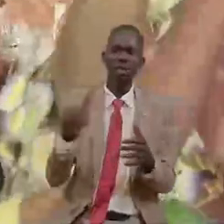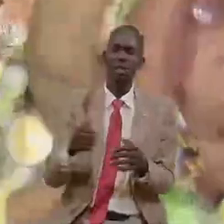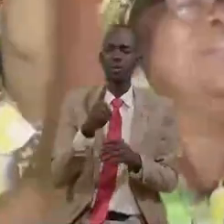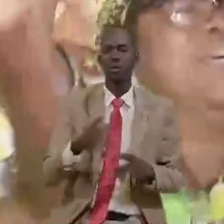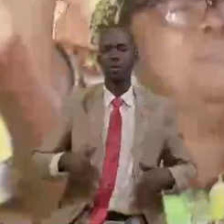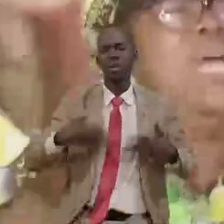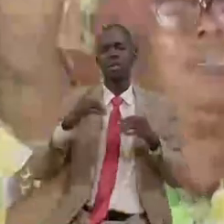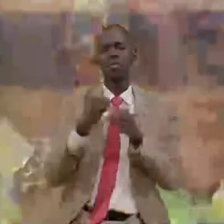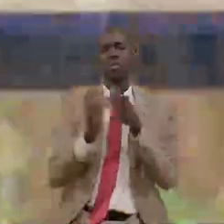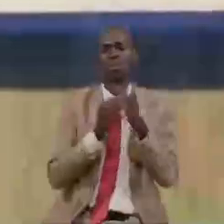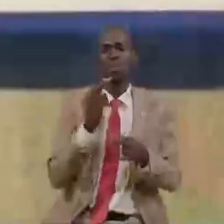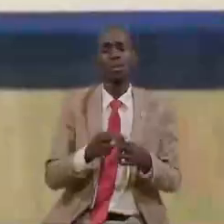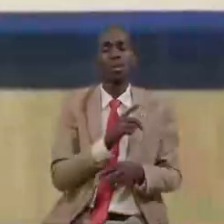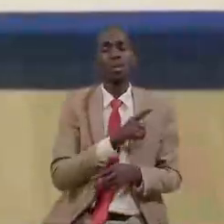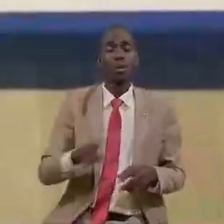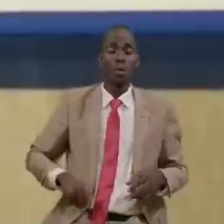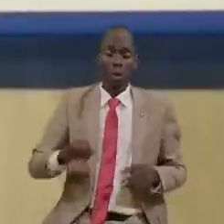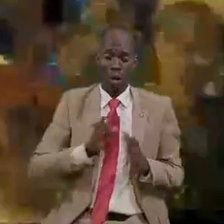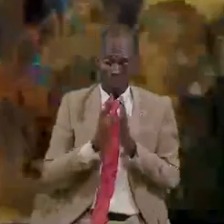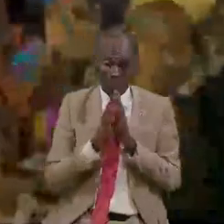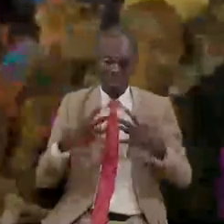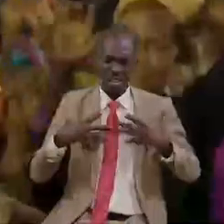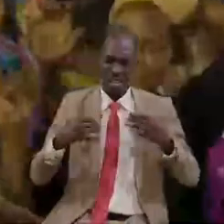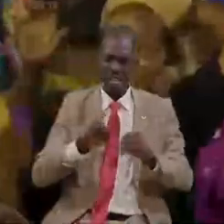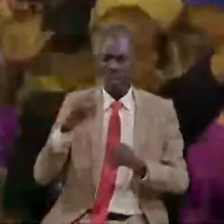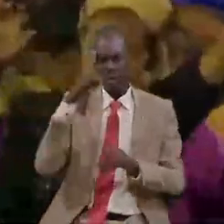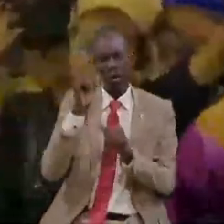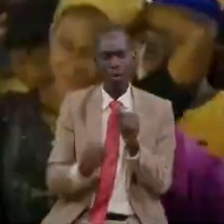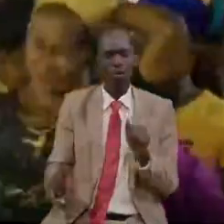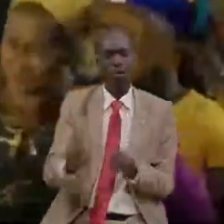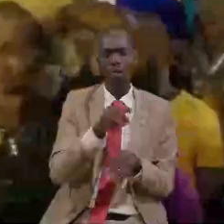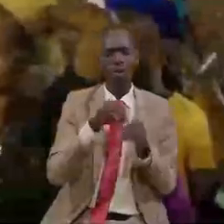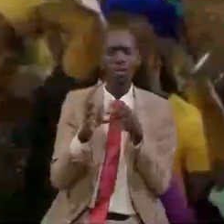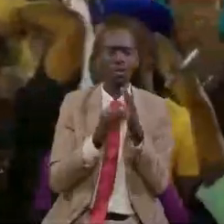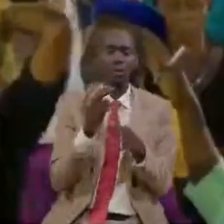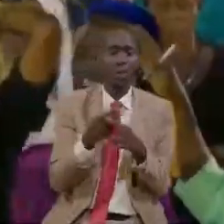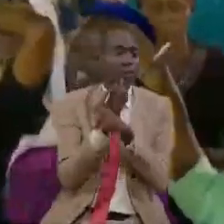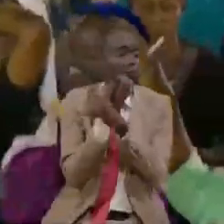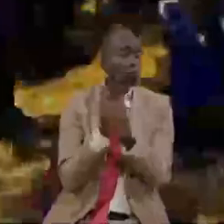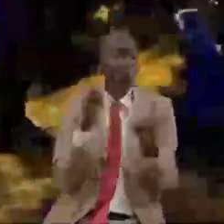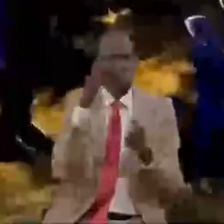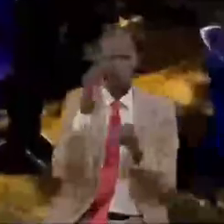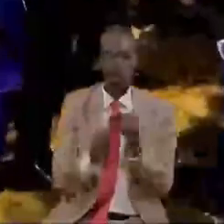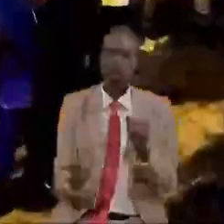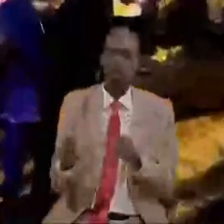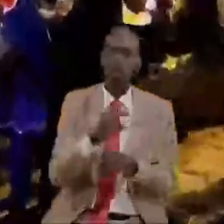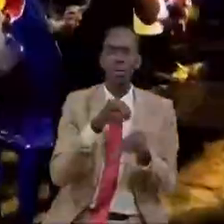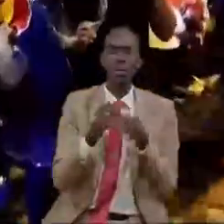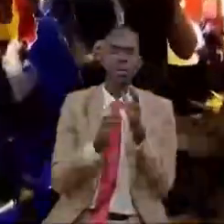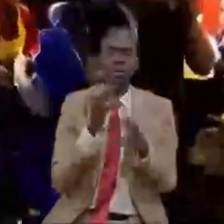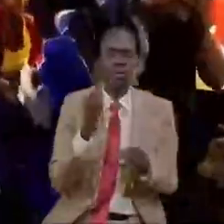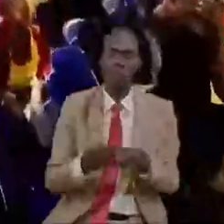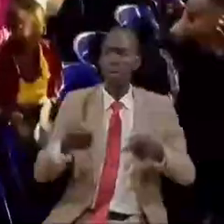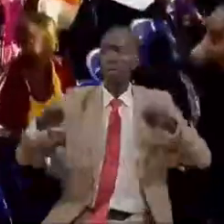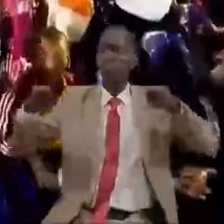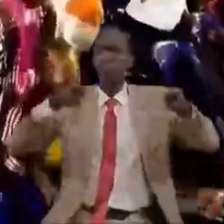prie la guérison pour tout le monde. Je prie pour la guérison, la délivrance pour tout le monde. Je prie pour la domination